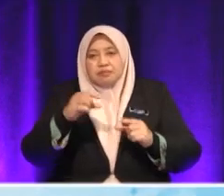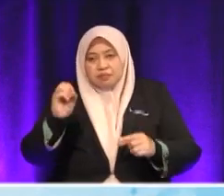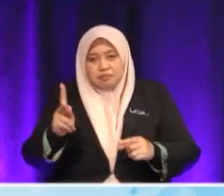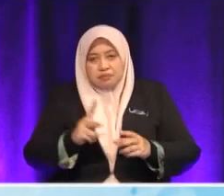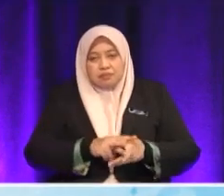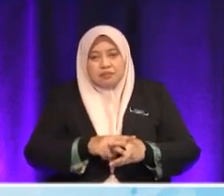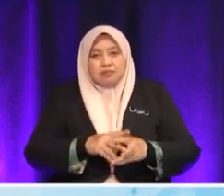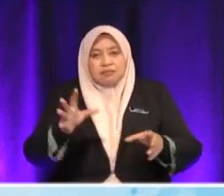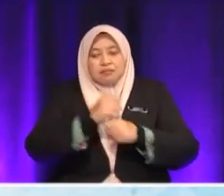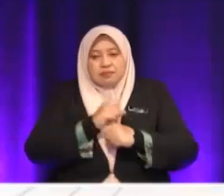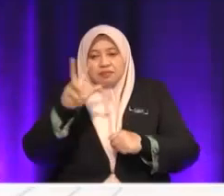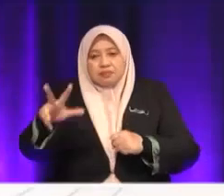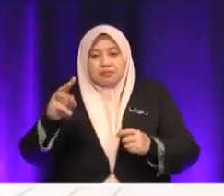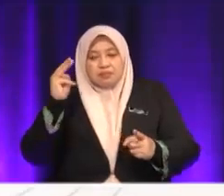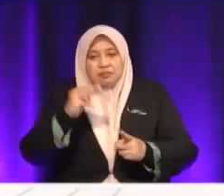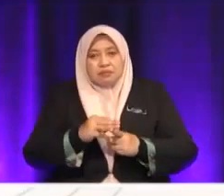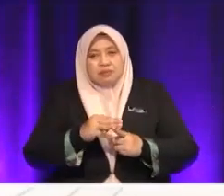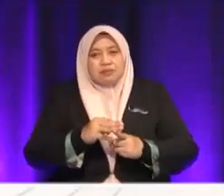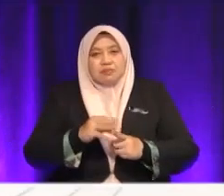dapat digunakan